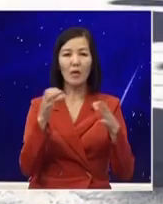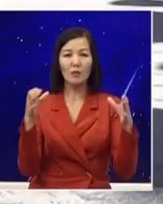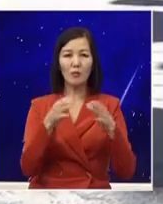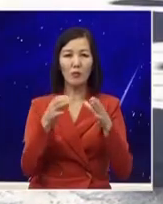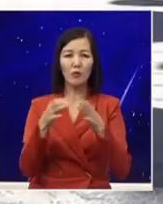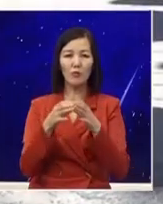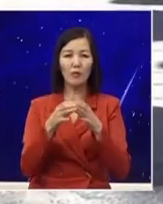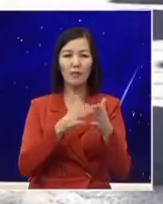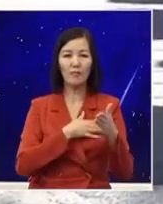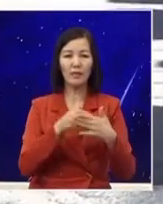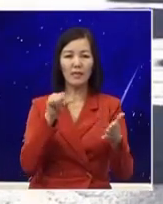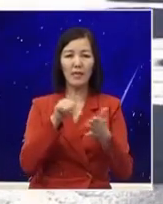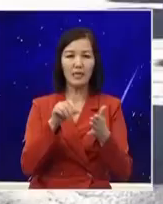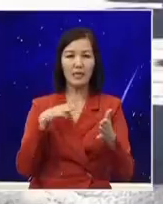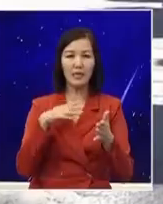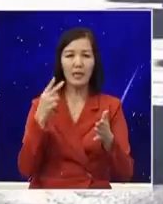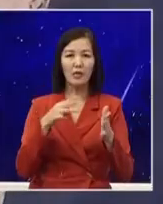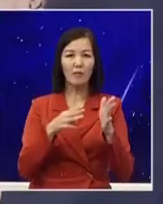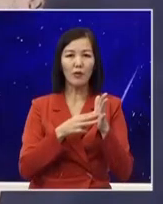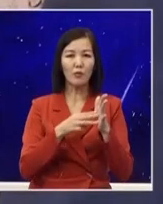ұйымдарын құруға белсене қатысқан.